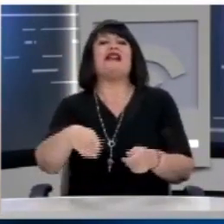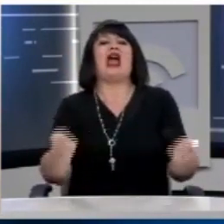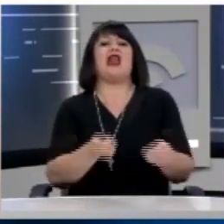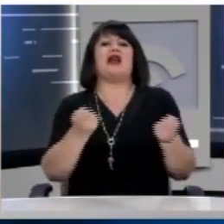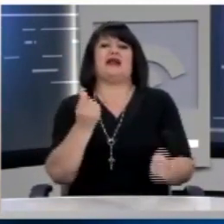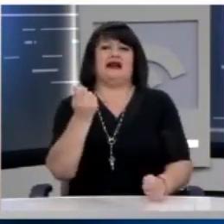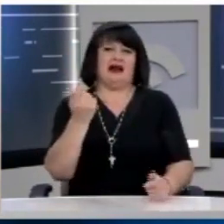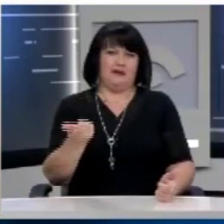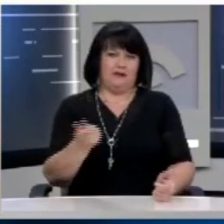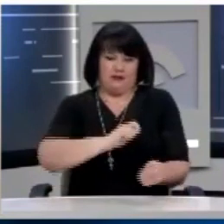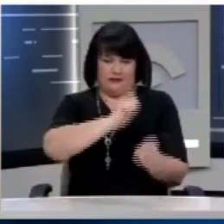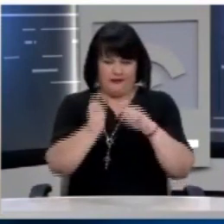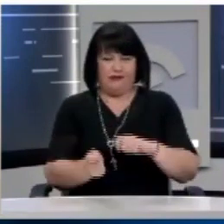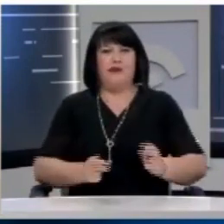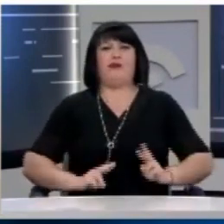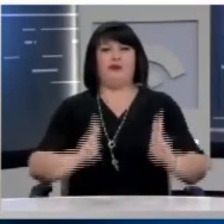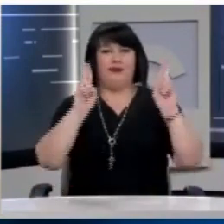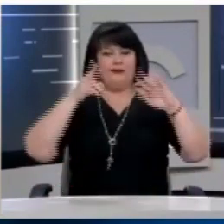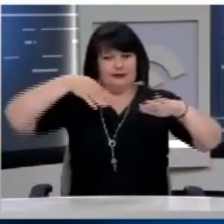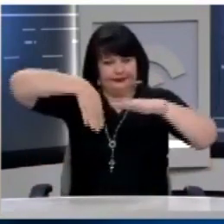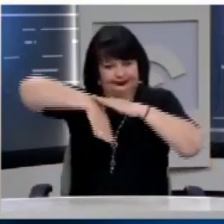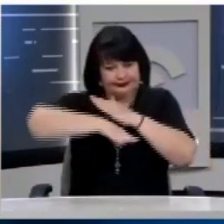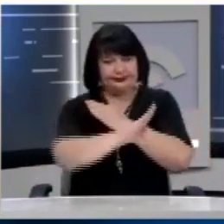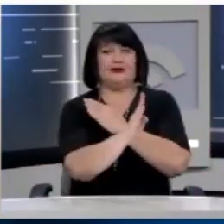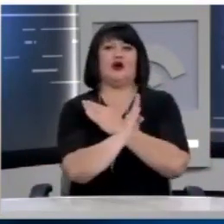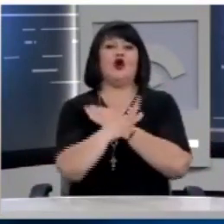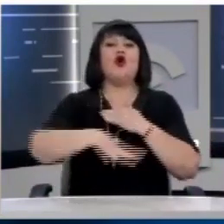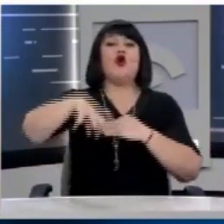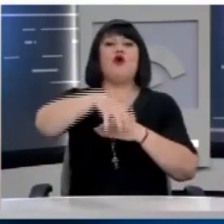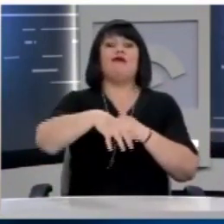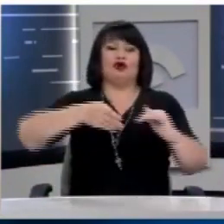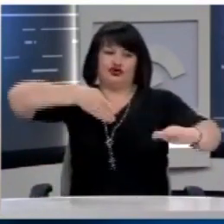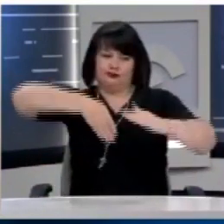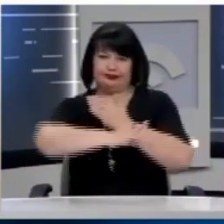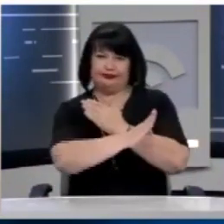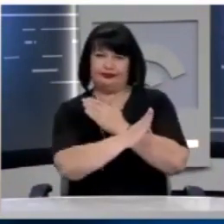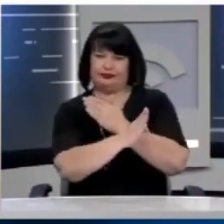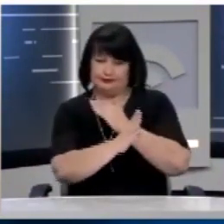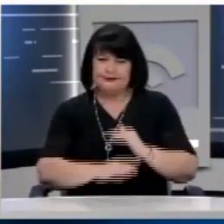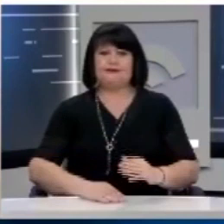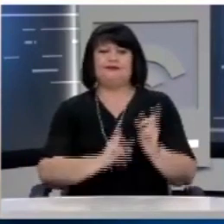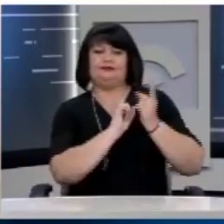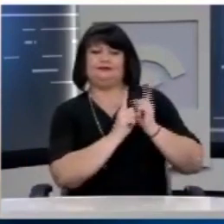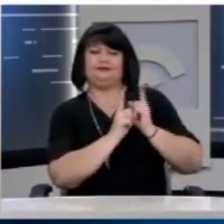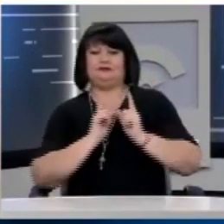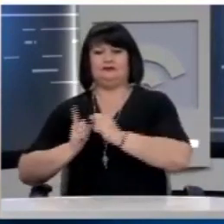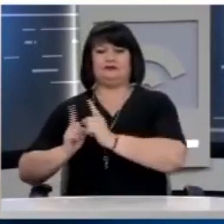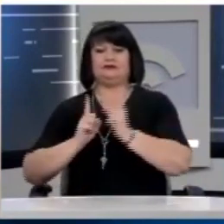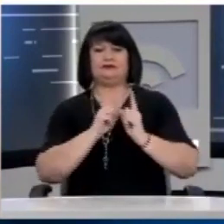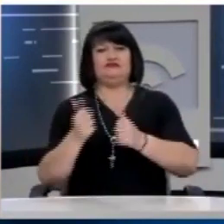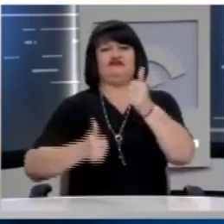και τη μετατροπή της χώρας σε ενεργειακό και διαμετακομιστικό κόμβο στην περιοχή, σε αμοιβαίες συμφωνίες αλλά και